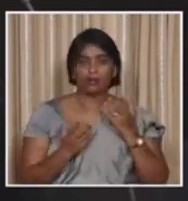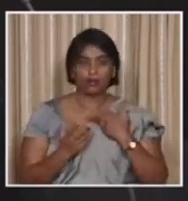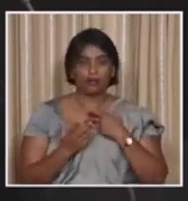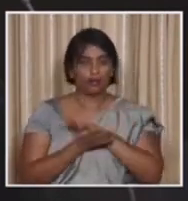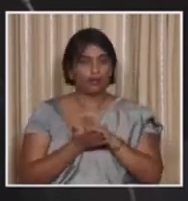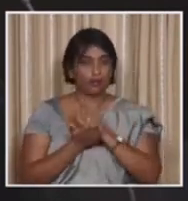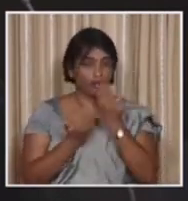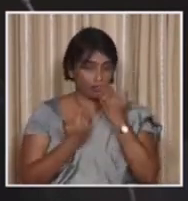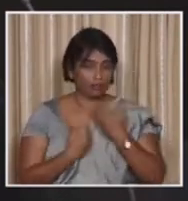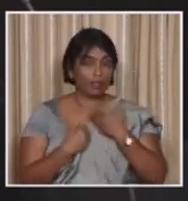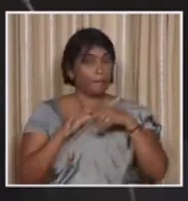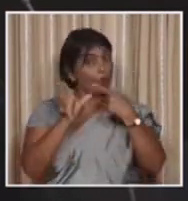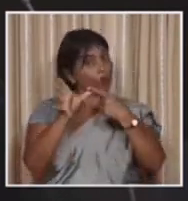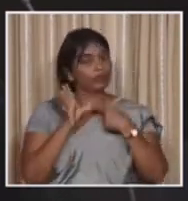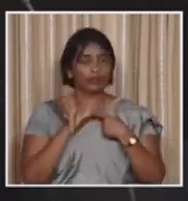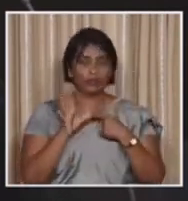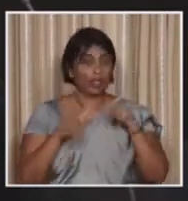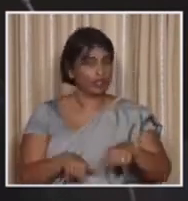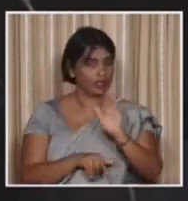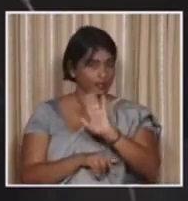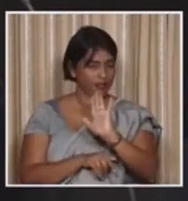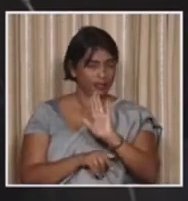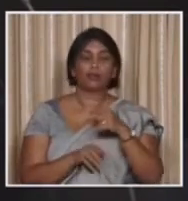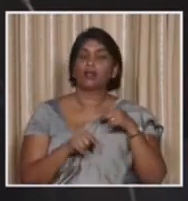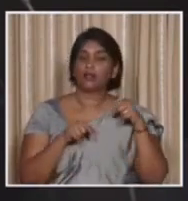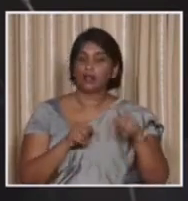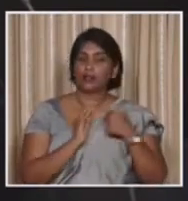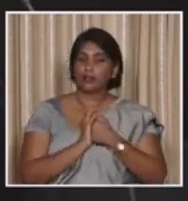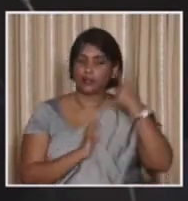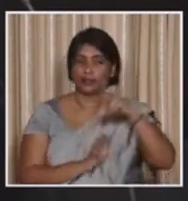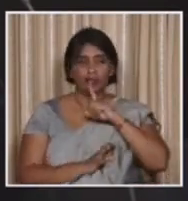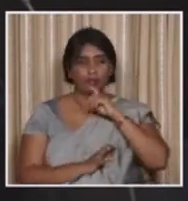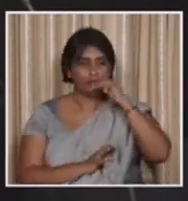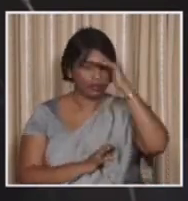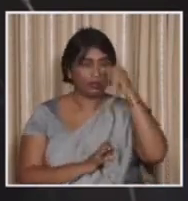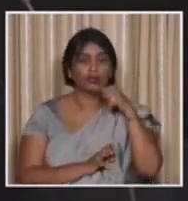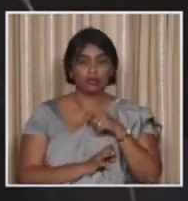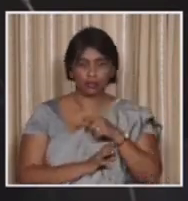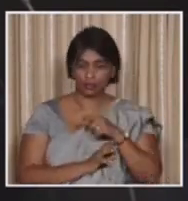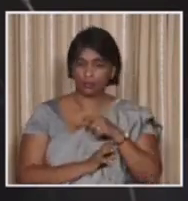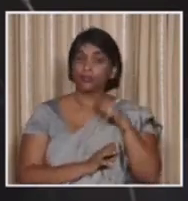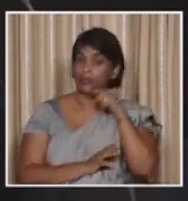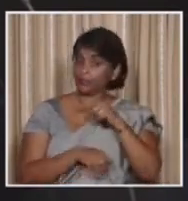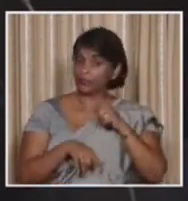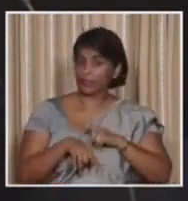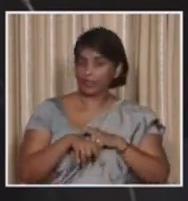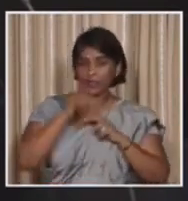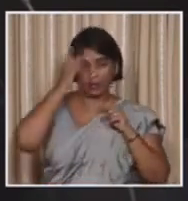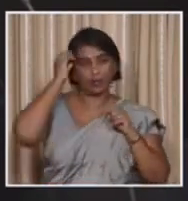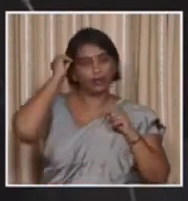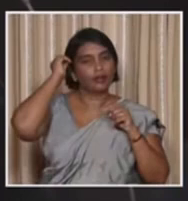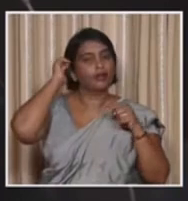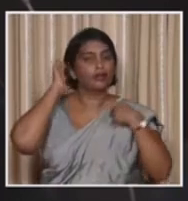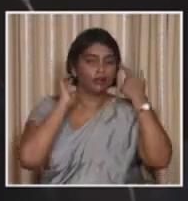පැහැදිලි කරලා දෙන්න පුළුවන් පිළිතුර දෙනකොට. දැන් නෙවෙයි. ගරු නියෝජ කතානායකතුමනි ඒ වෙලාවෙම මේ රජයේ